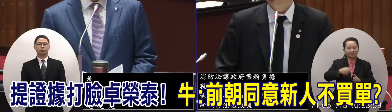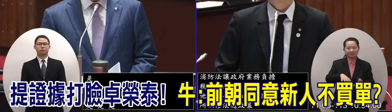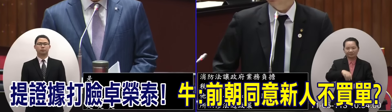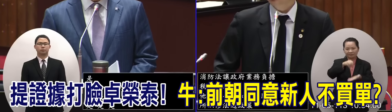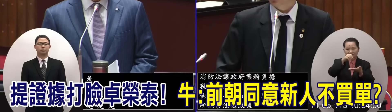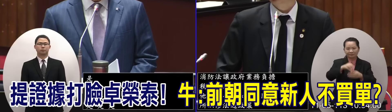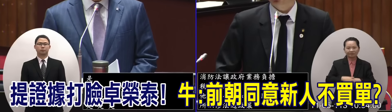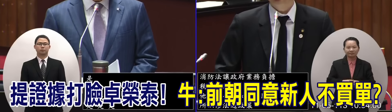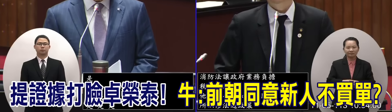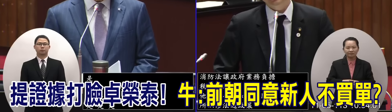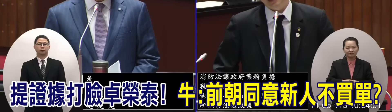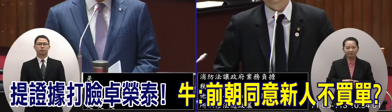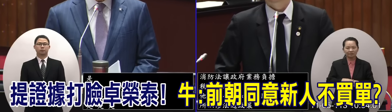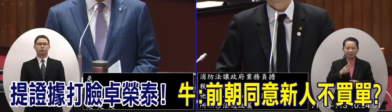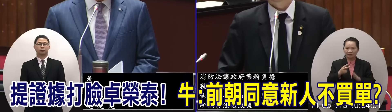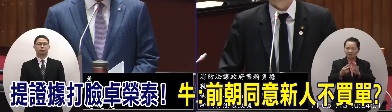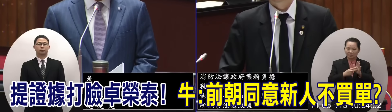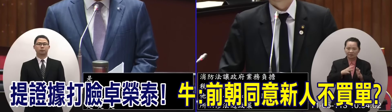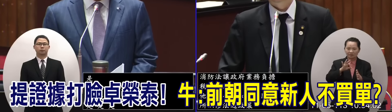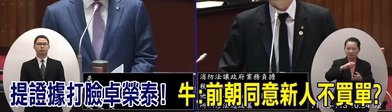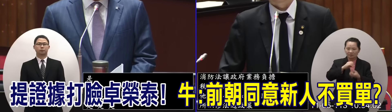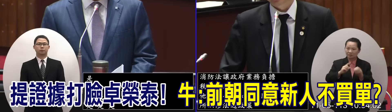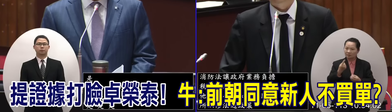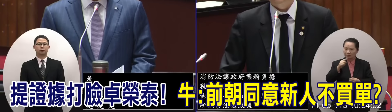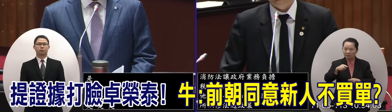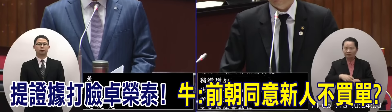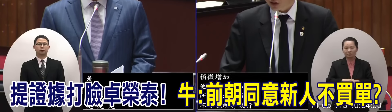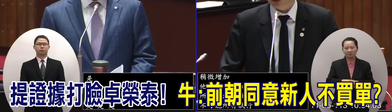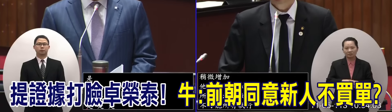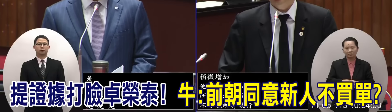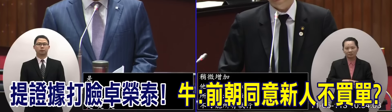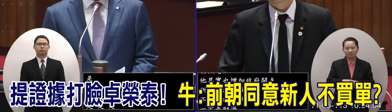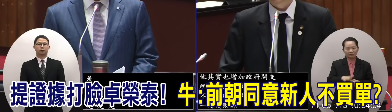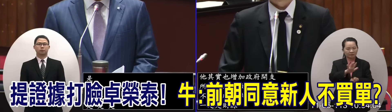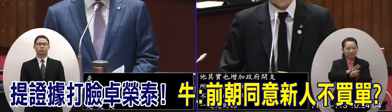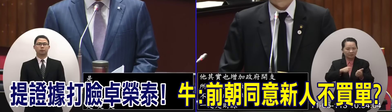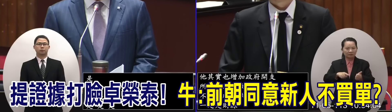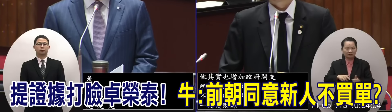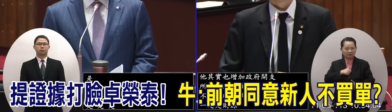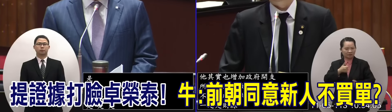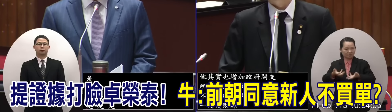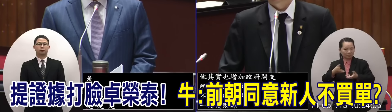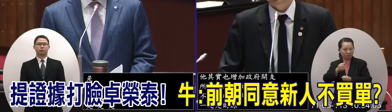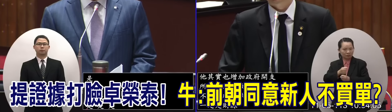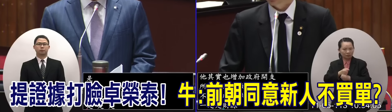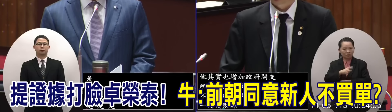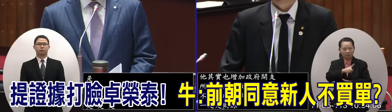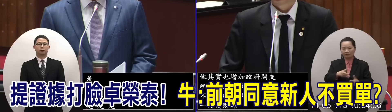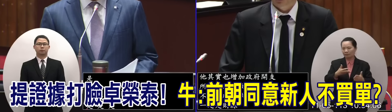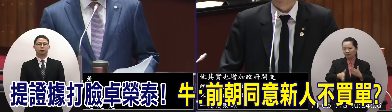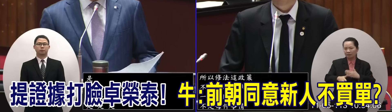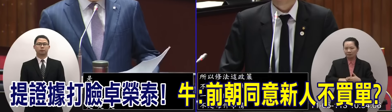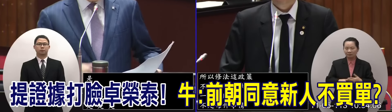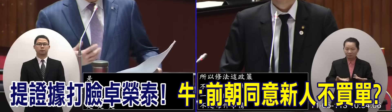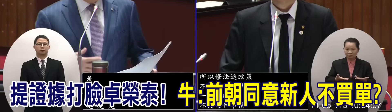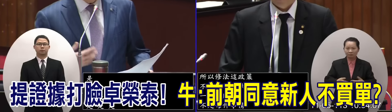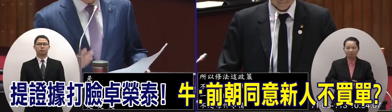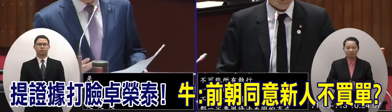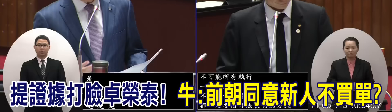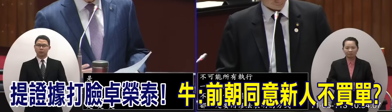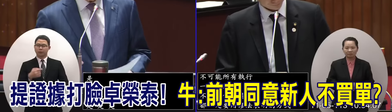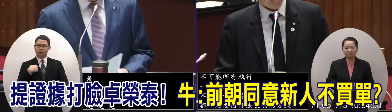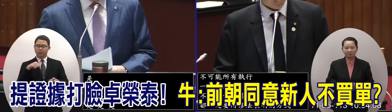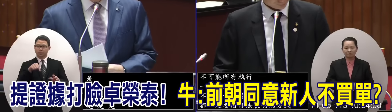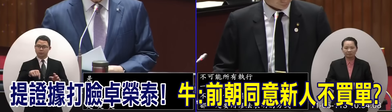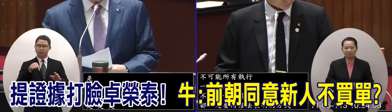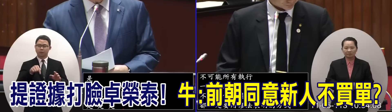就是说你一定要续名裁员的时候，其实反而在实务上的见解来讲，它其实是不适用的，难道不是这样吗？ 我们处理